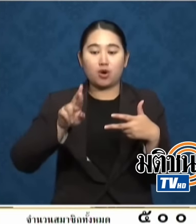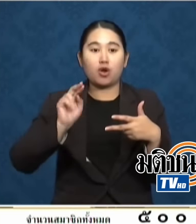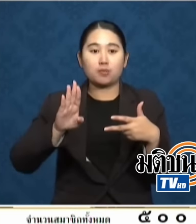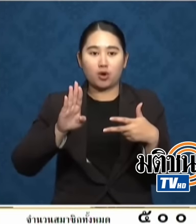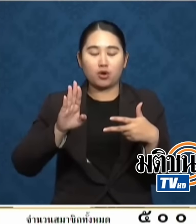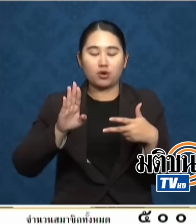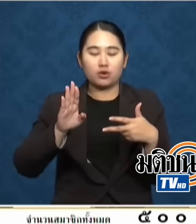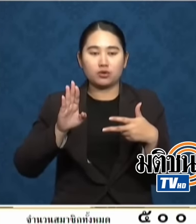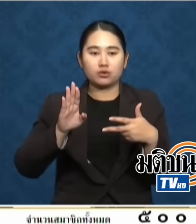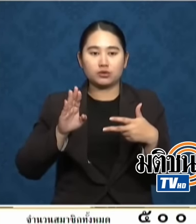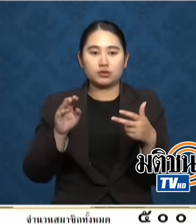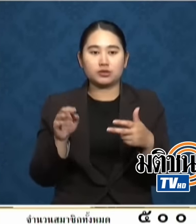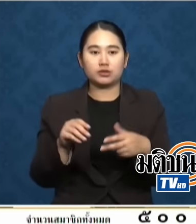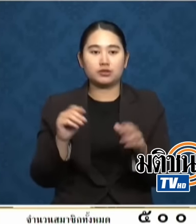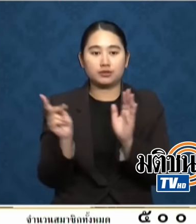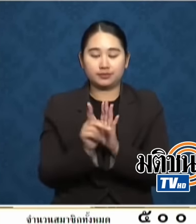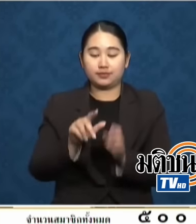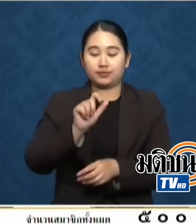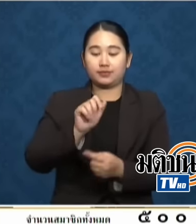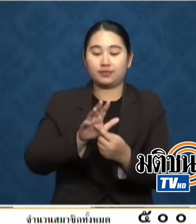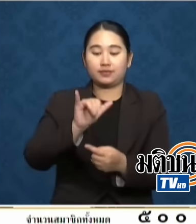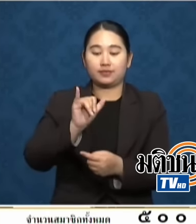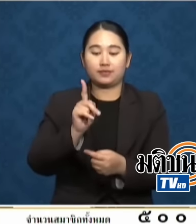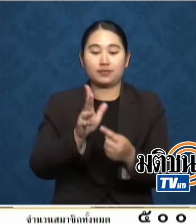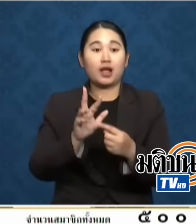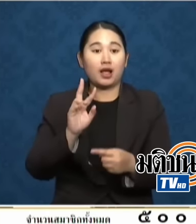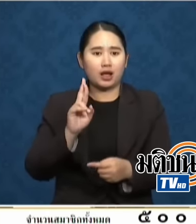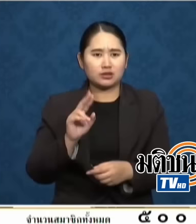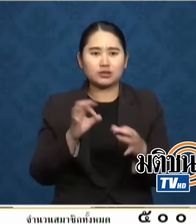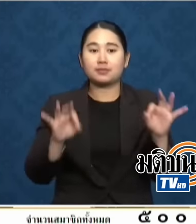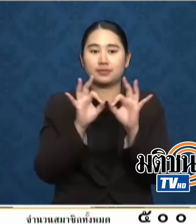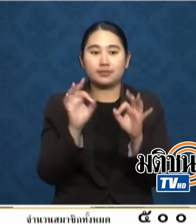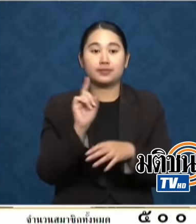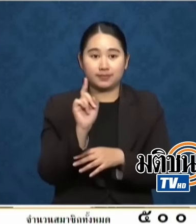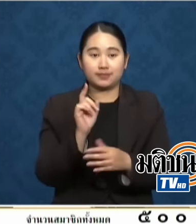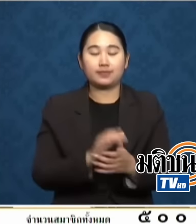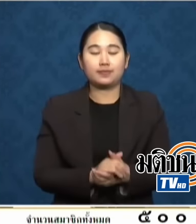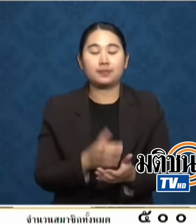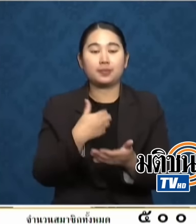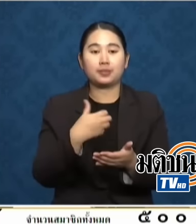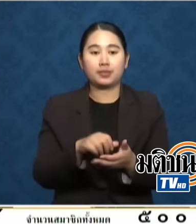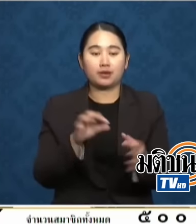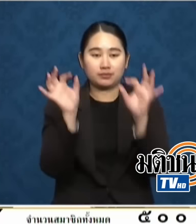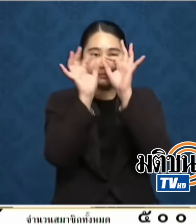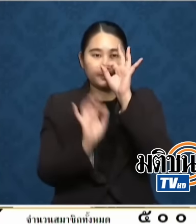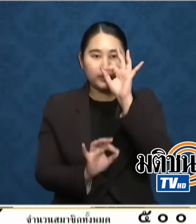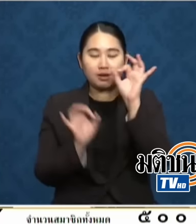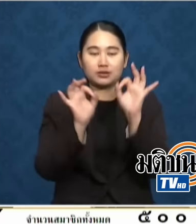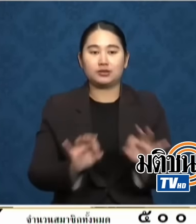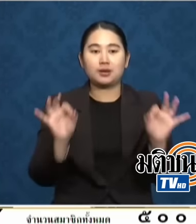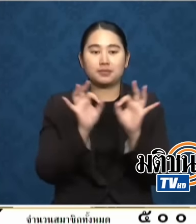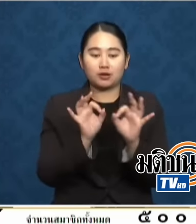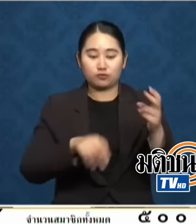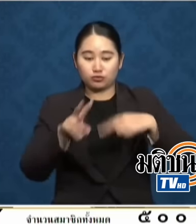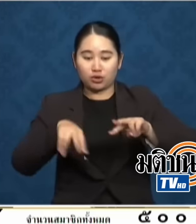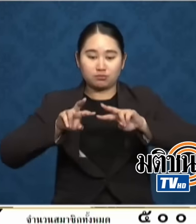กฎอัยการศึกกฎอัยการศึกนี้มีความสำคัญยังไงกฎอัยการศึกนี้มีเนื้อหาสำคัญนอกจากการตร